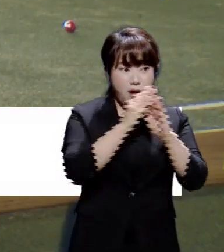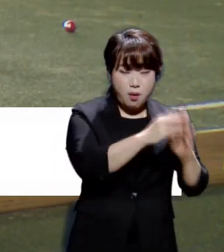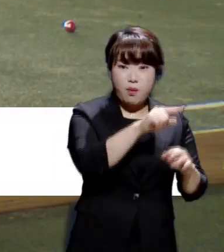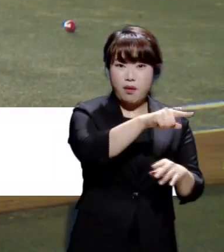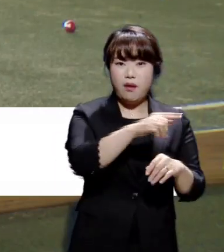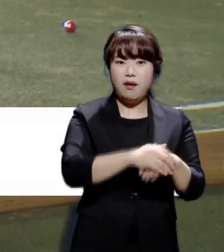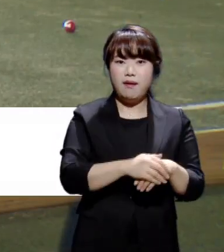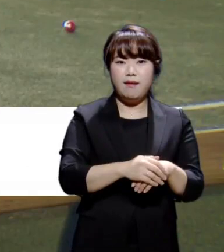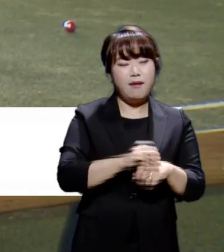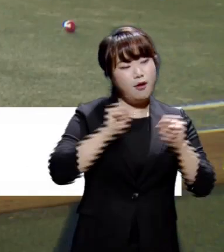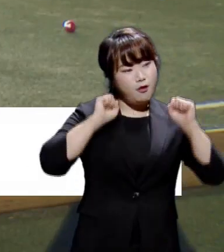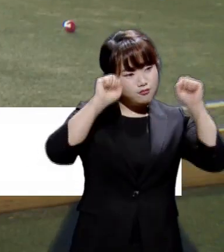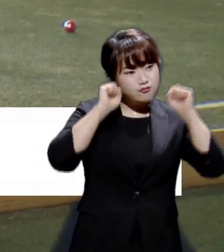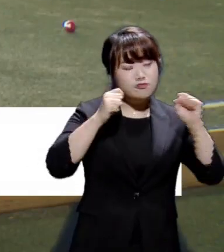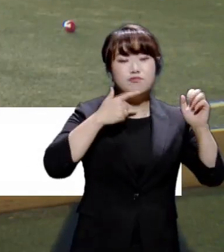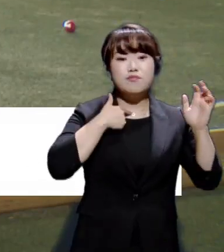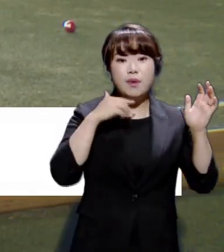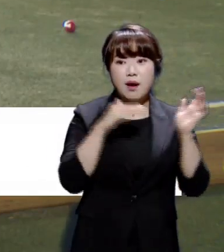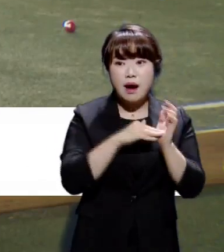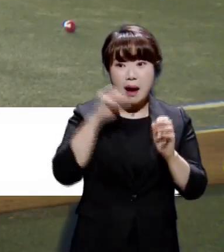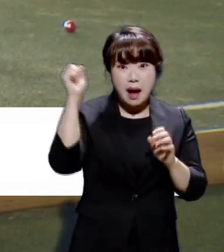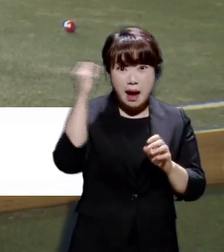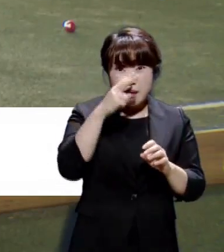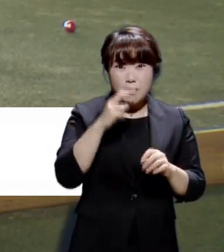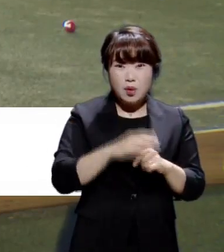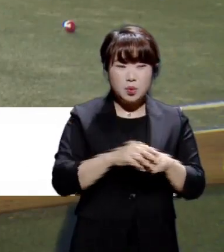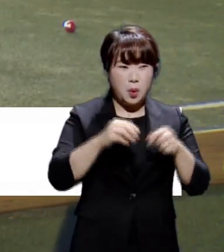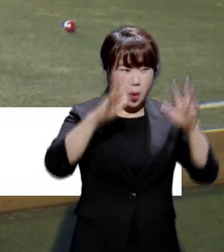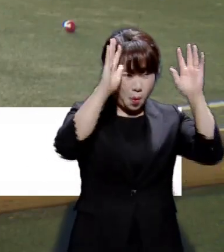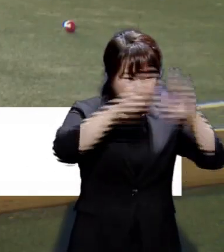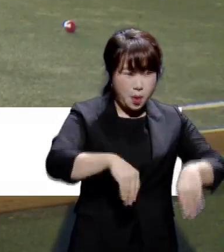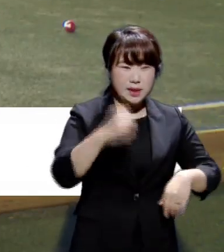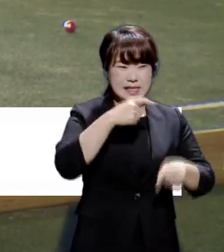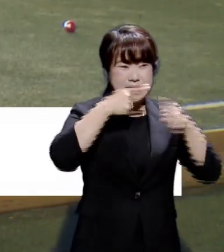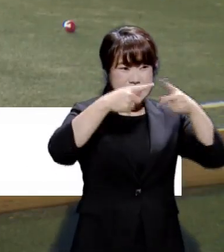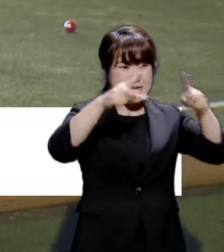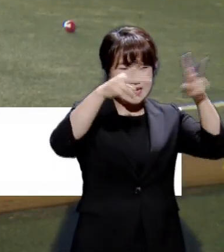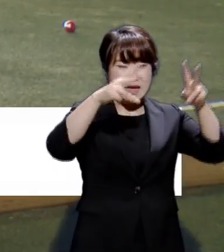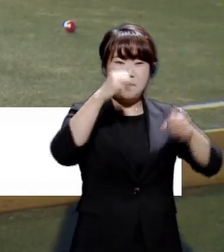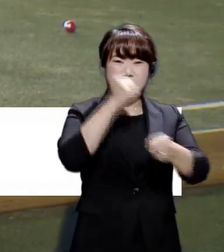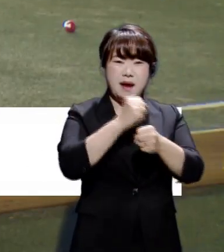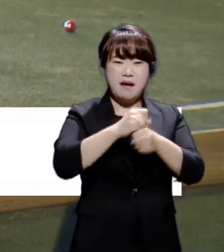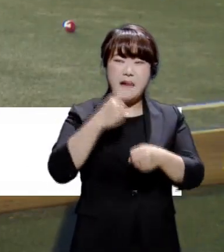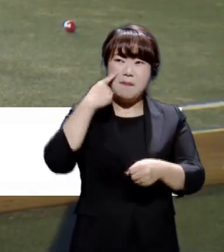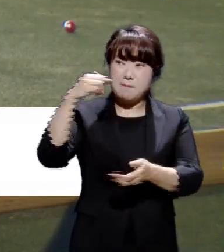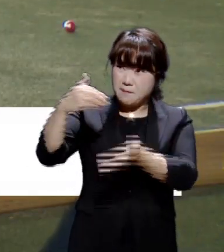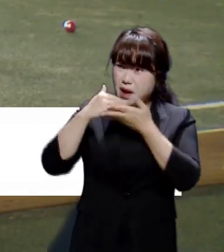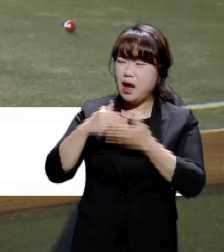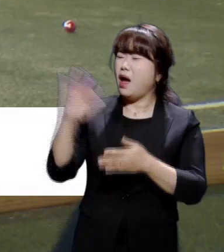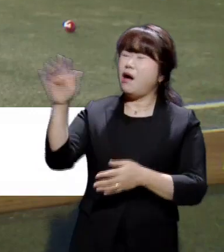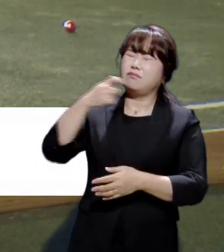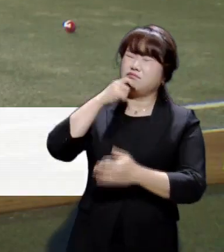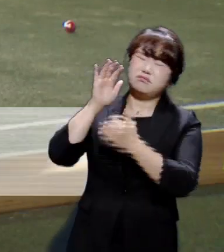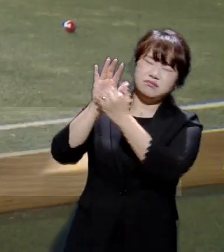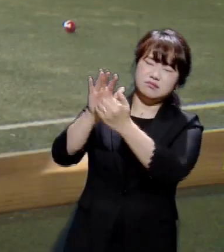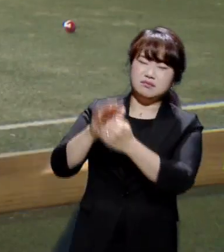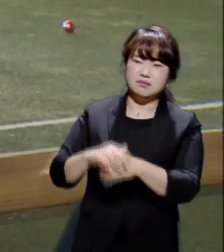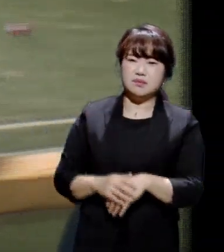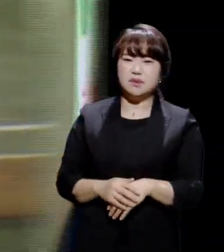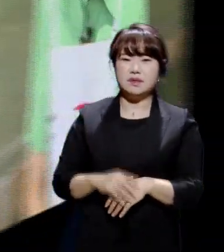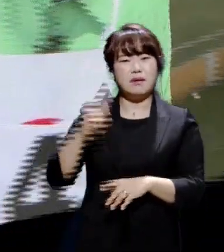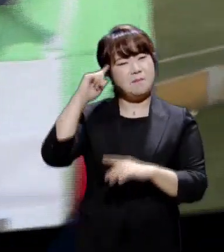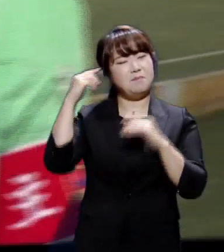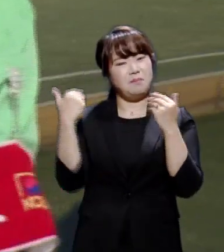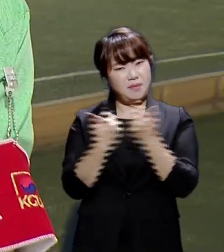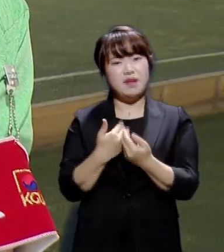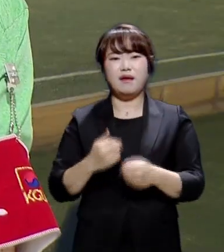7만 하니까는 또 여기를 뜯고 뭐 2층, 3층으로 막 짓고 그런다고 그래서 우리는 절대 반대다.